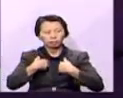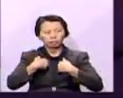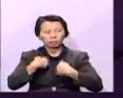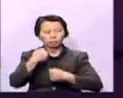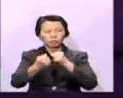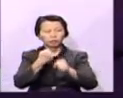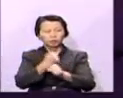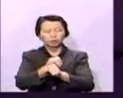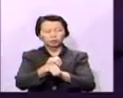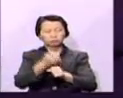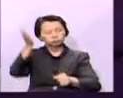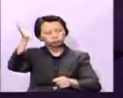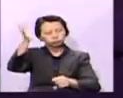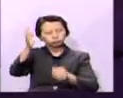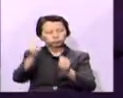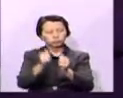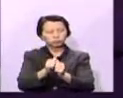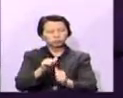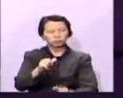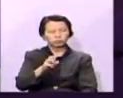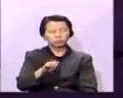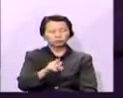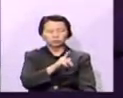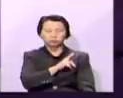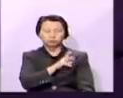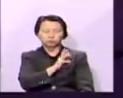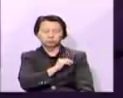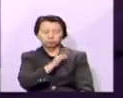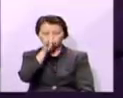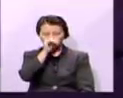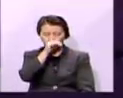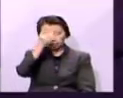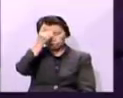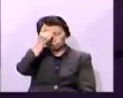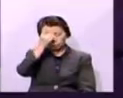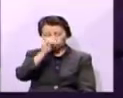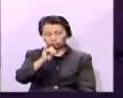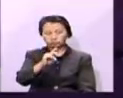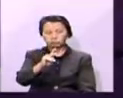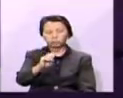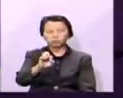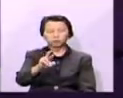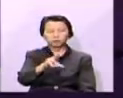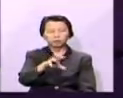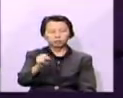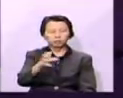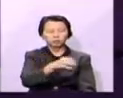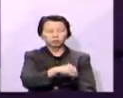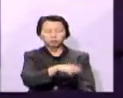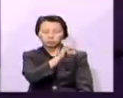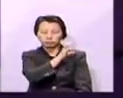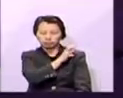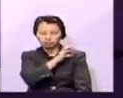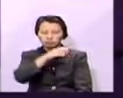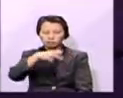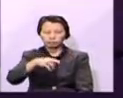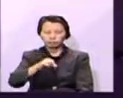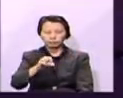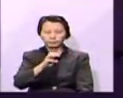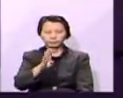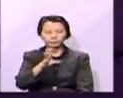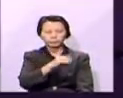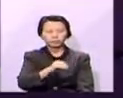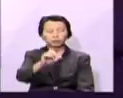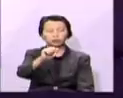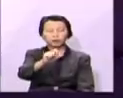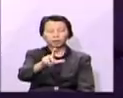town hall bersama dengan Yang Amat Berhormat Ketua Menteri Melaka Dato' Sri Idris Harun dan juga pengerusi PUNB sendiri iaitu Tan Sri Muhammad